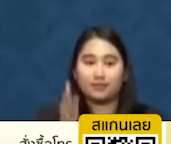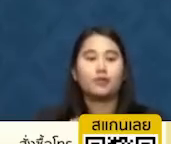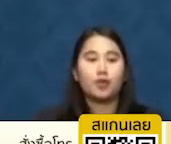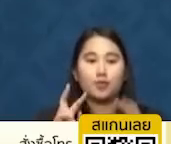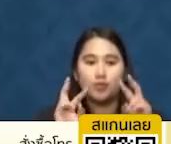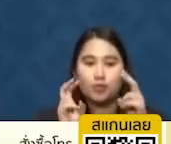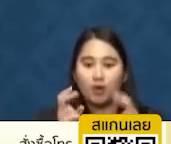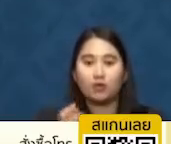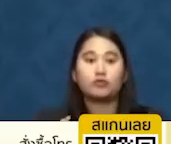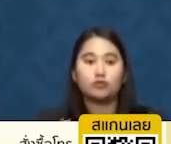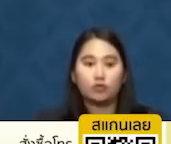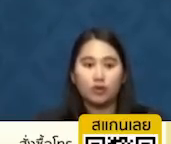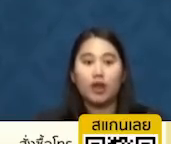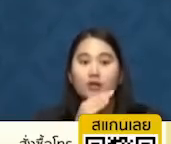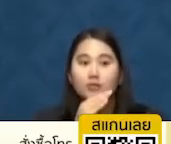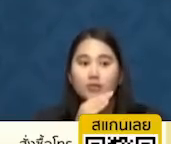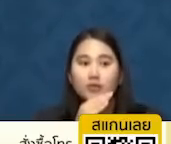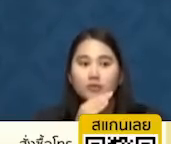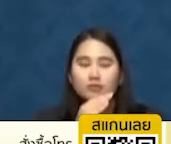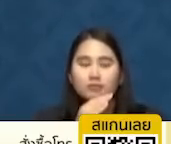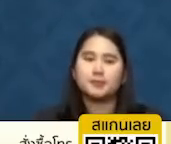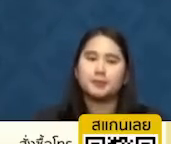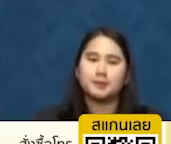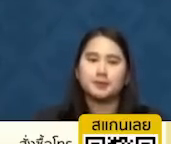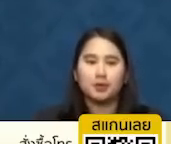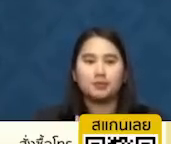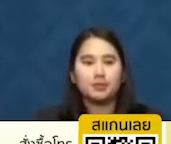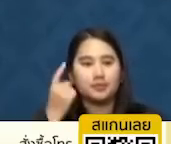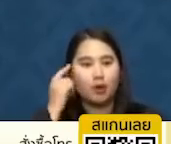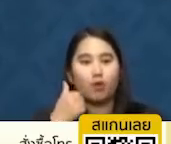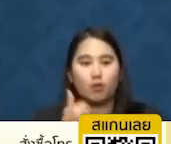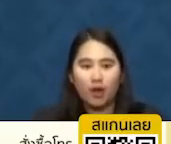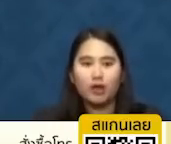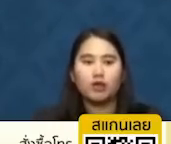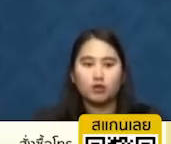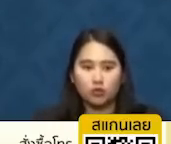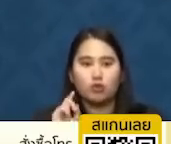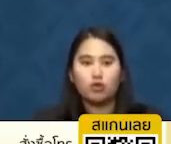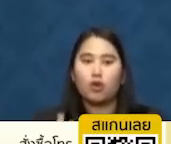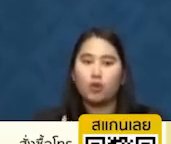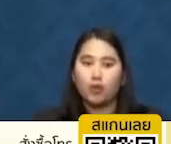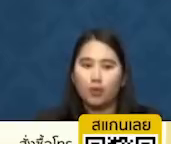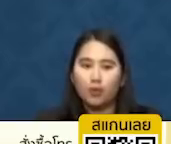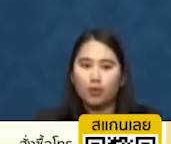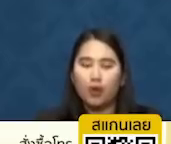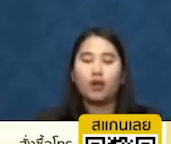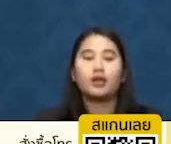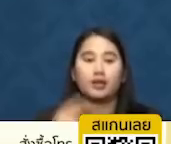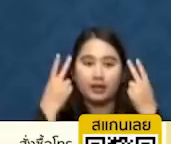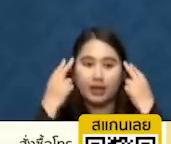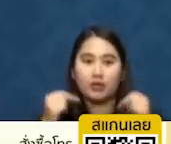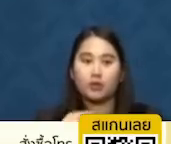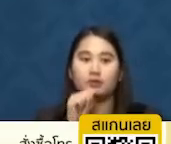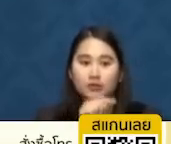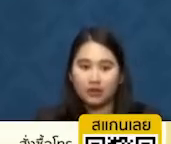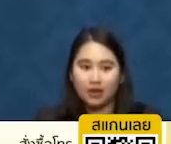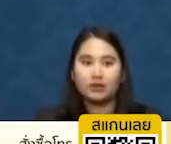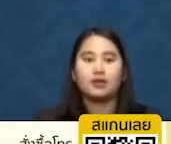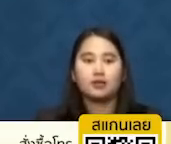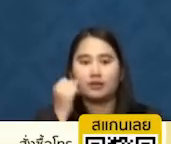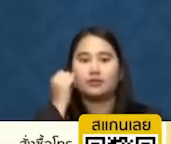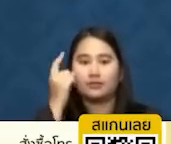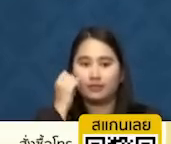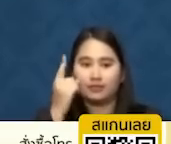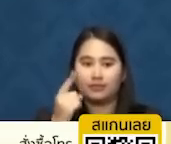ทู้ดังนั้นเนี่ยถ้าไม่จำเป็นเนี่ยรัฐมนตรีเนี่ยจะต้องสแตนบายครับแล้วก็รอรับการมอบหมายจากท่านนายกรัฐมนตรีอันนี้ผมเข้า